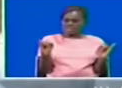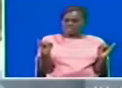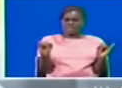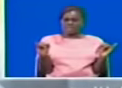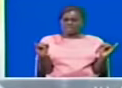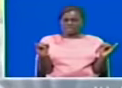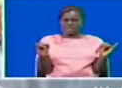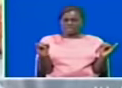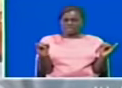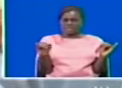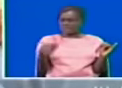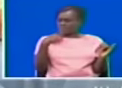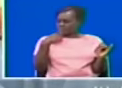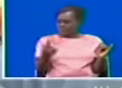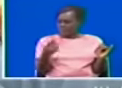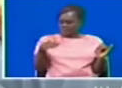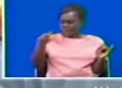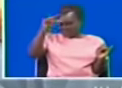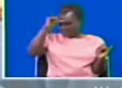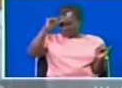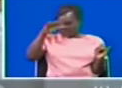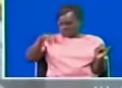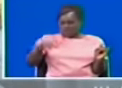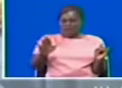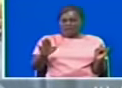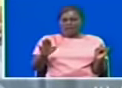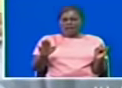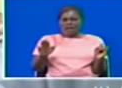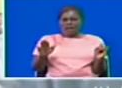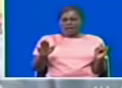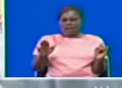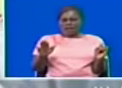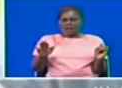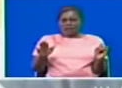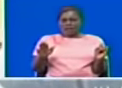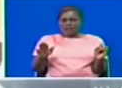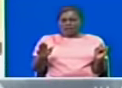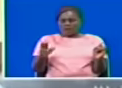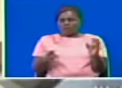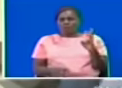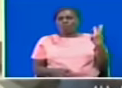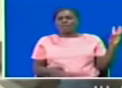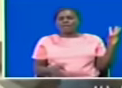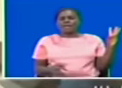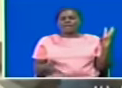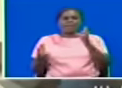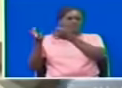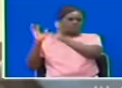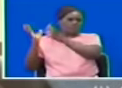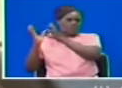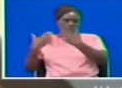Alipokuja pale, akasema yeye na serikali yake ina mapenzi makubwa kwa wakazi wa Magarini na Kilifi. Ndio